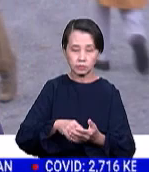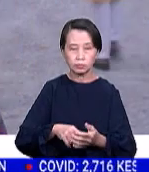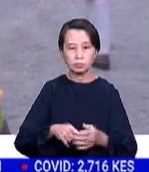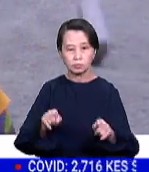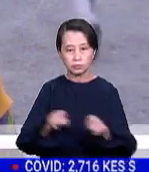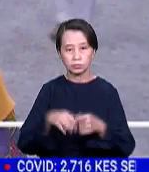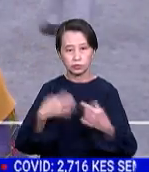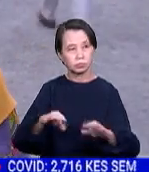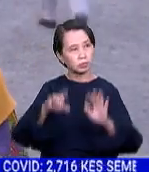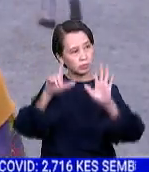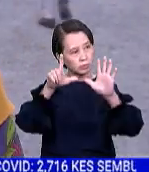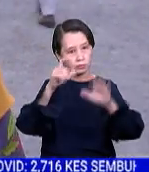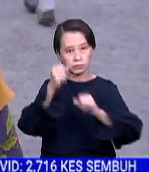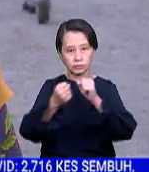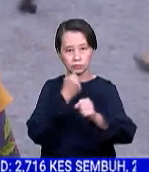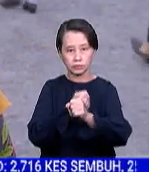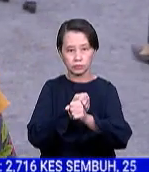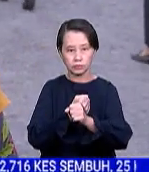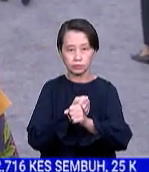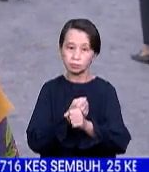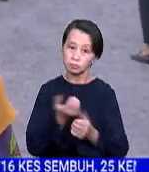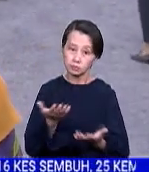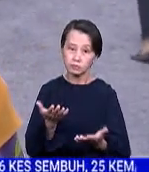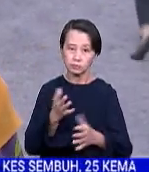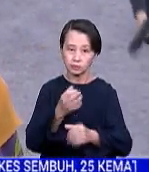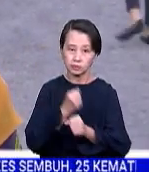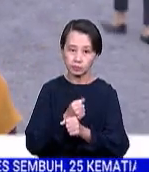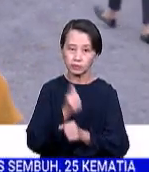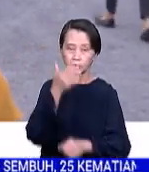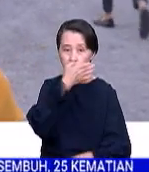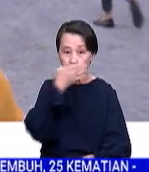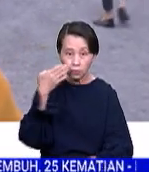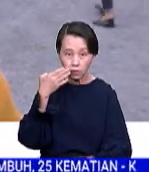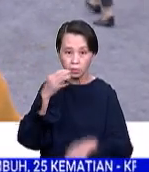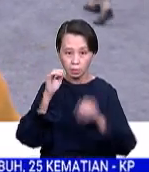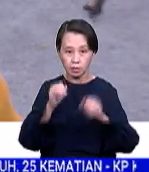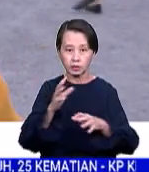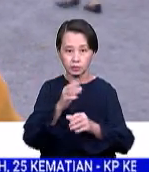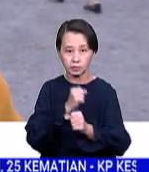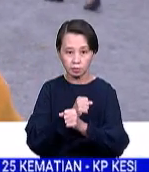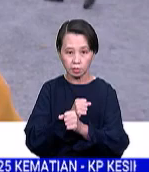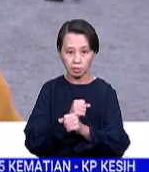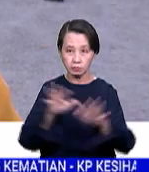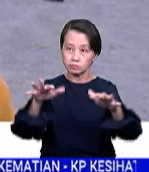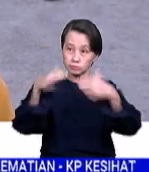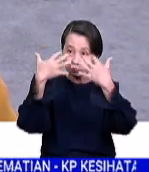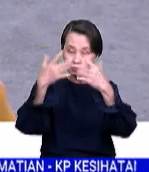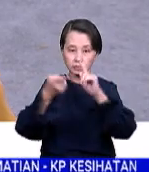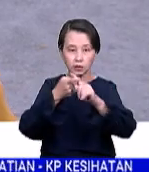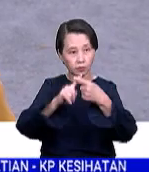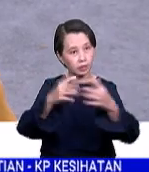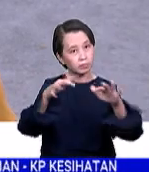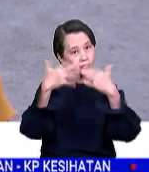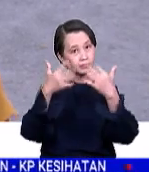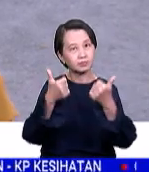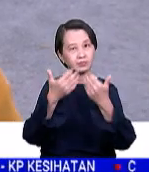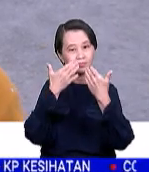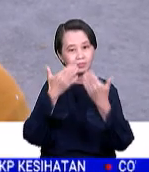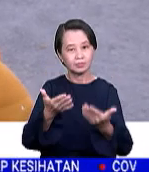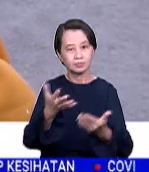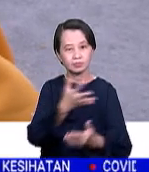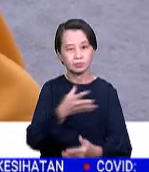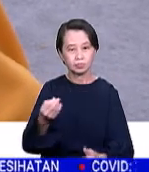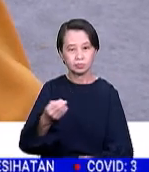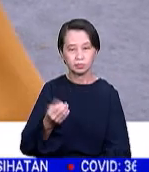umur 73 tahun. Dah umur macam ni, dapat puasa, dapat lagi perhatian pada kawan-kawan semua dan